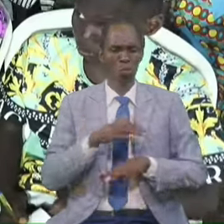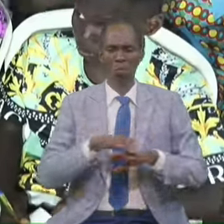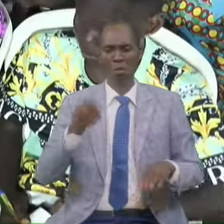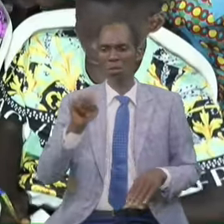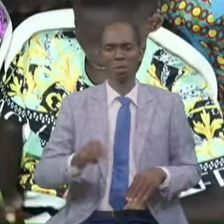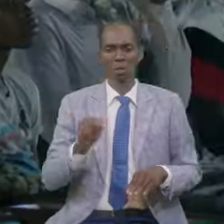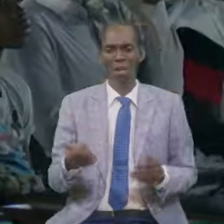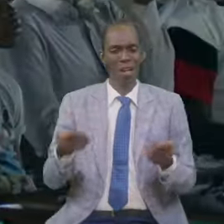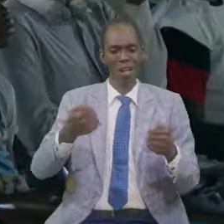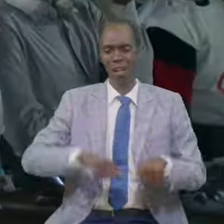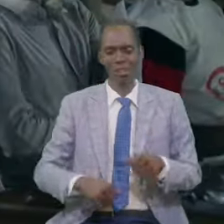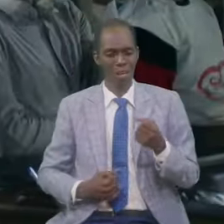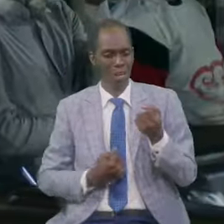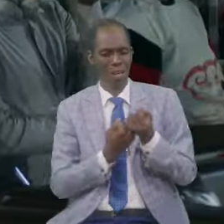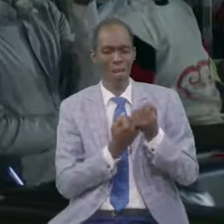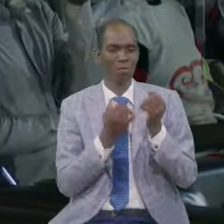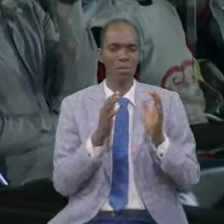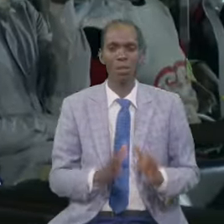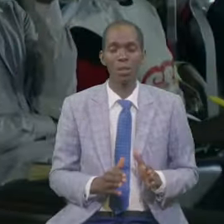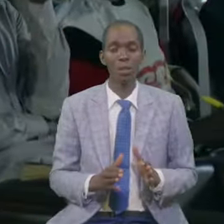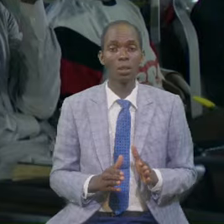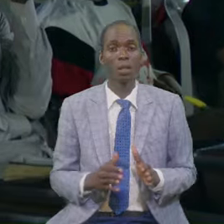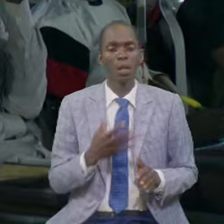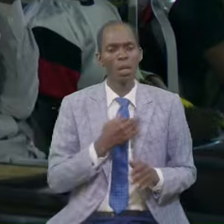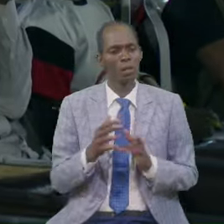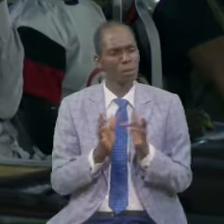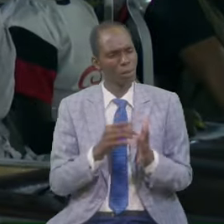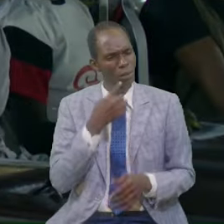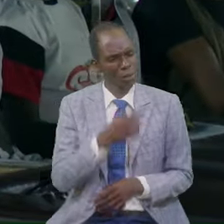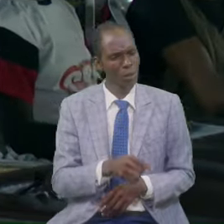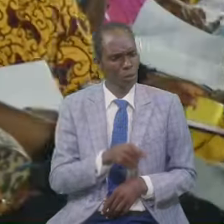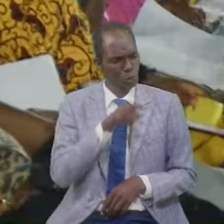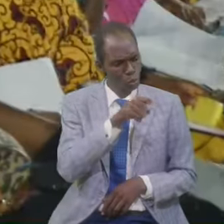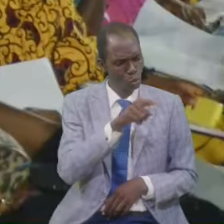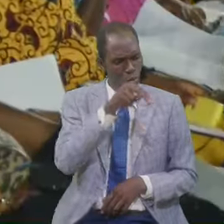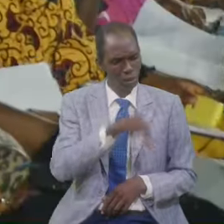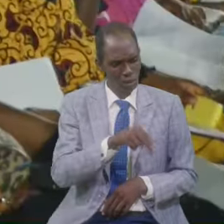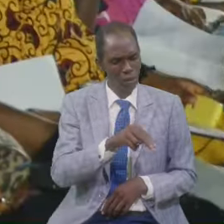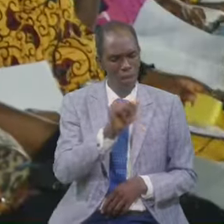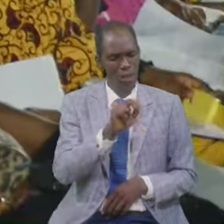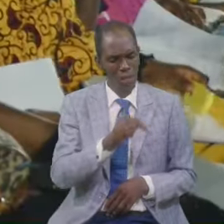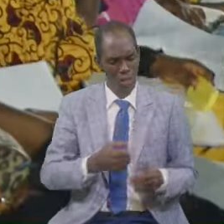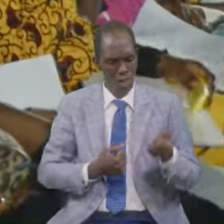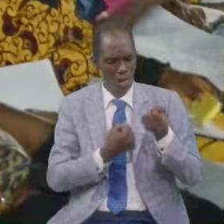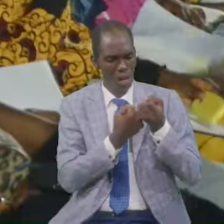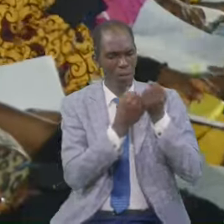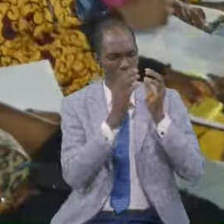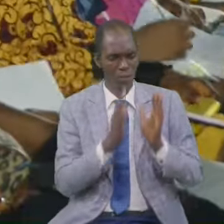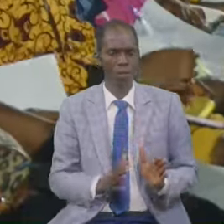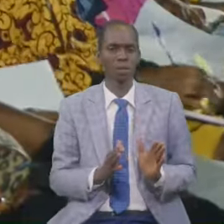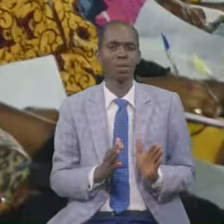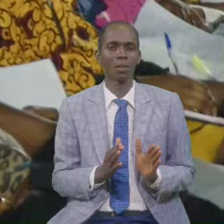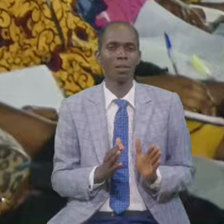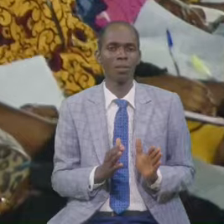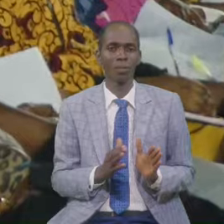న్యాయవాది అక్కర్లేదు అనుకుంటున్నారు. And Jesus said, you need an advocate. అయితే యేసు అంటున్నాడు, మీకు న్యాయవాది కావాలి. You of